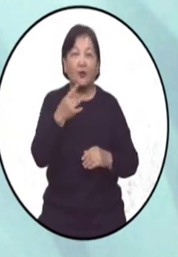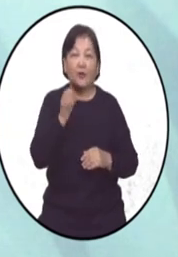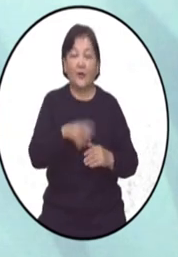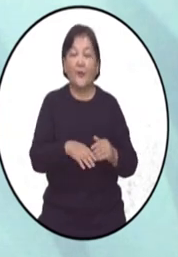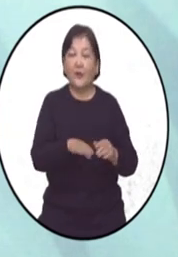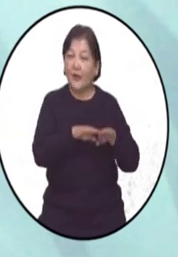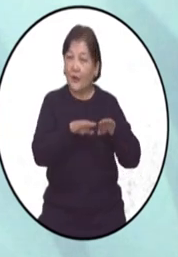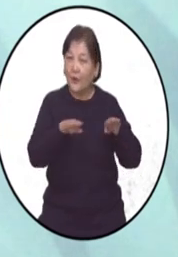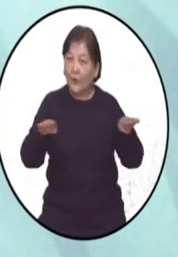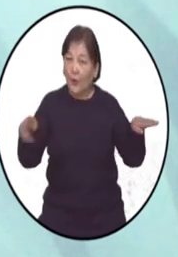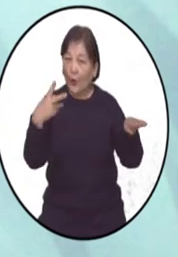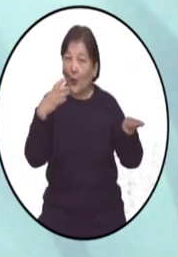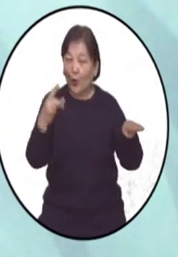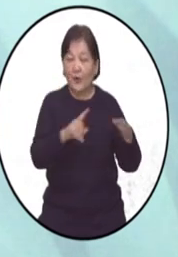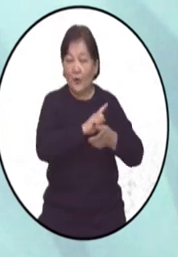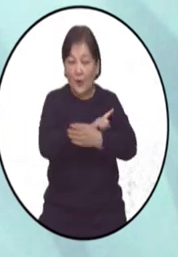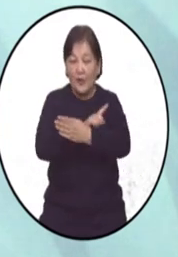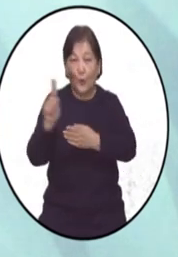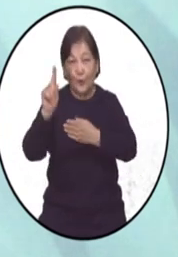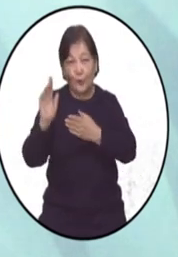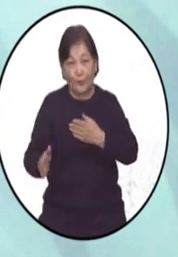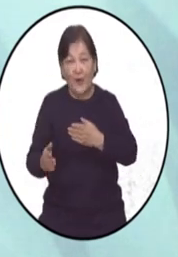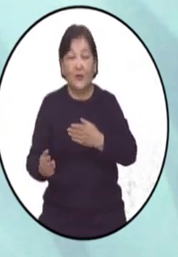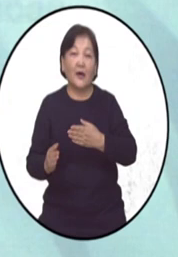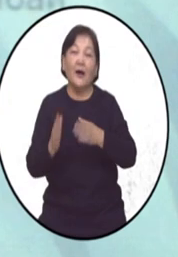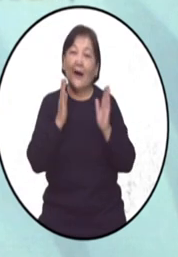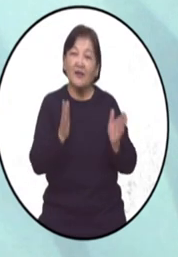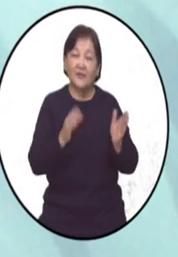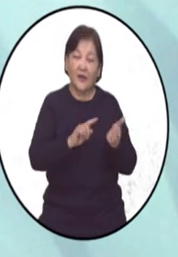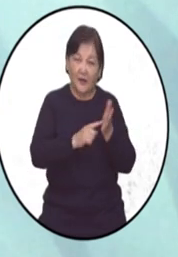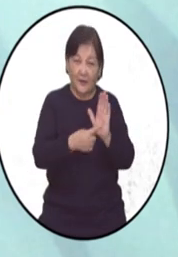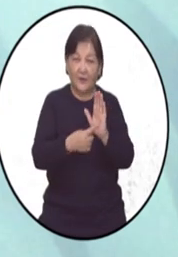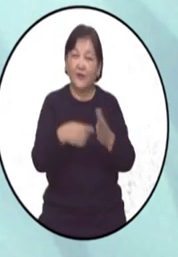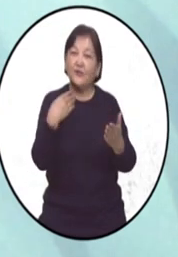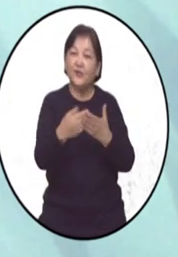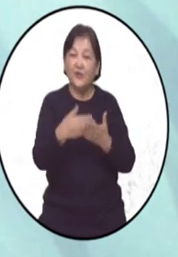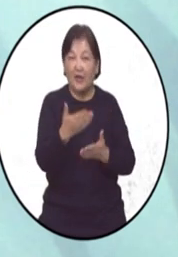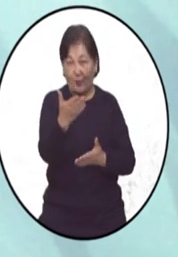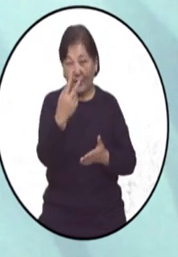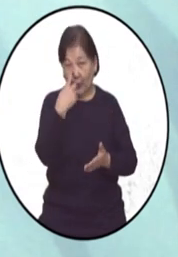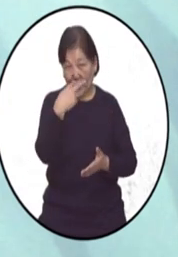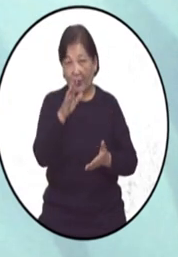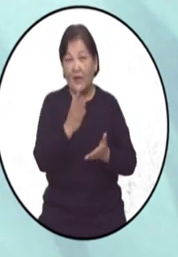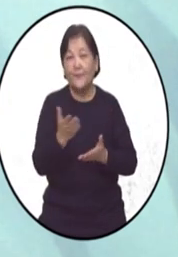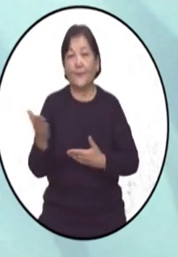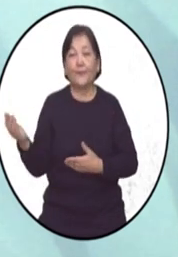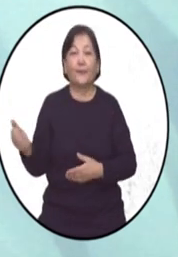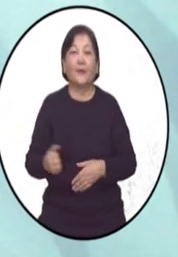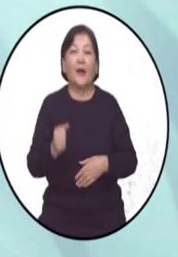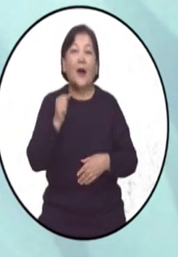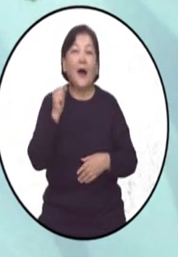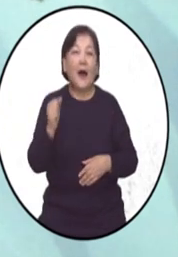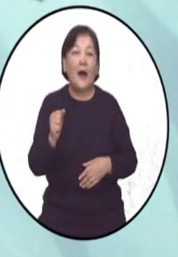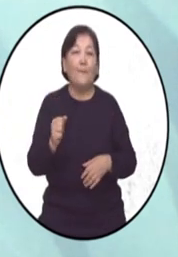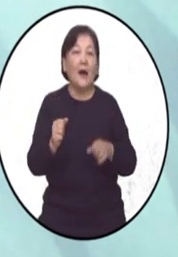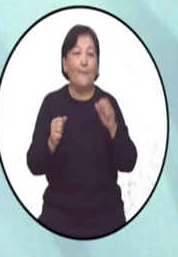биелээд үр дүн нь гардаг байв шугамын алгоритм гэдэг. За шугамын алгоритмын жишээ бодлого үзье. А ба Б